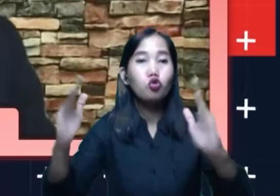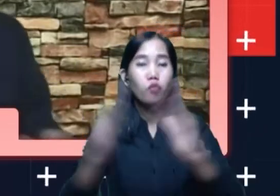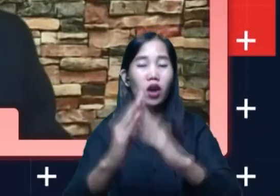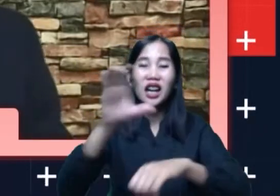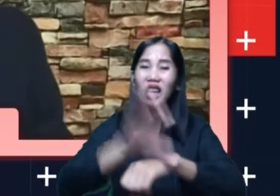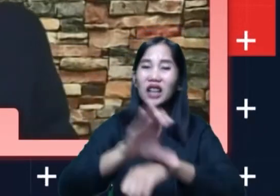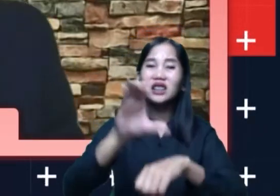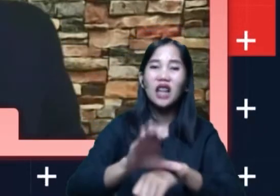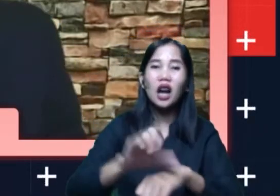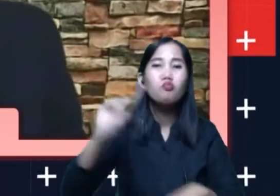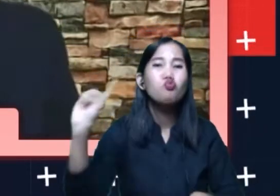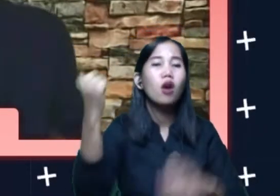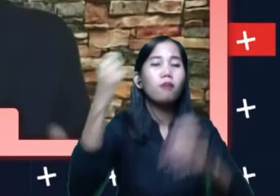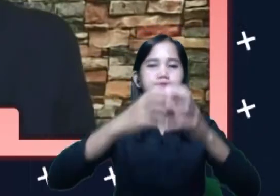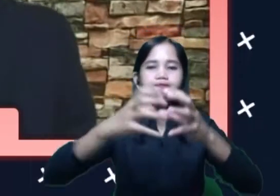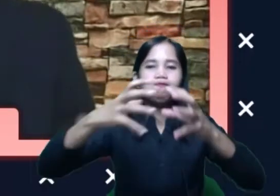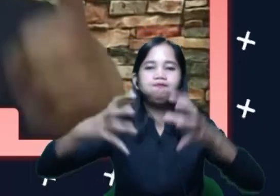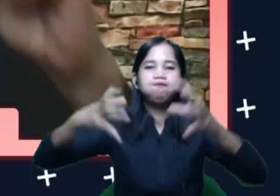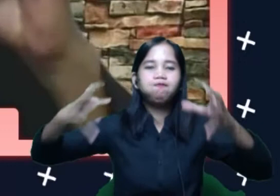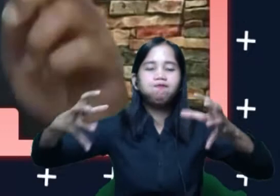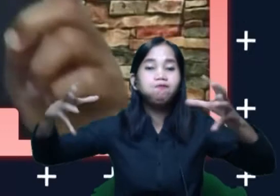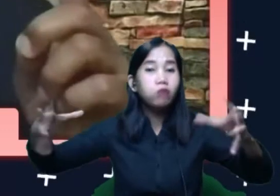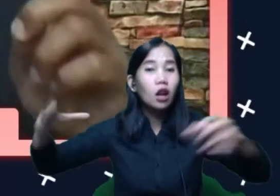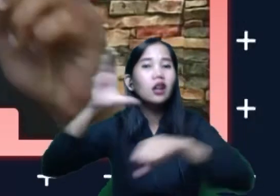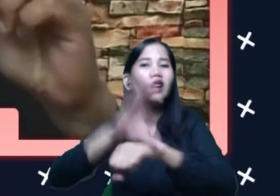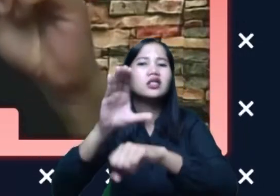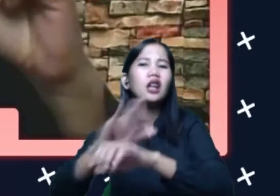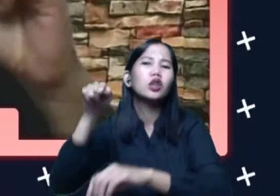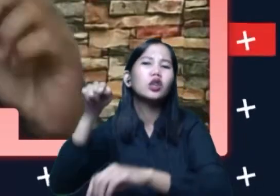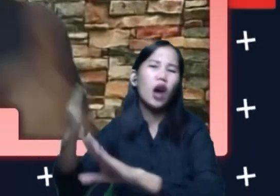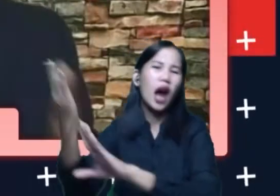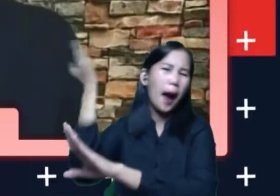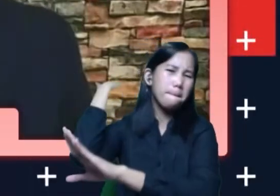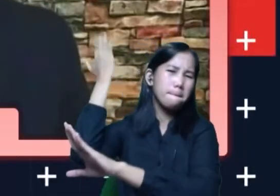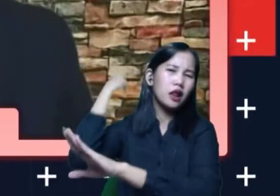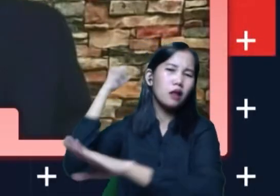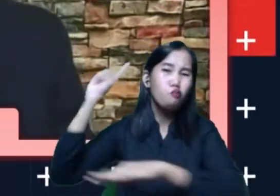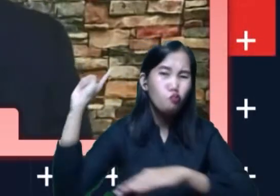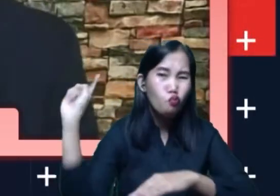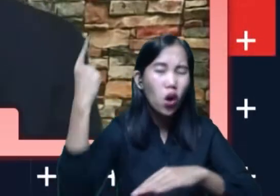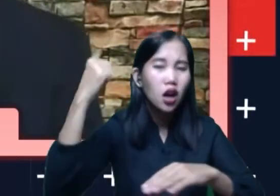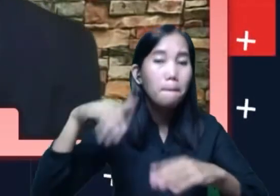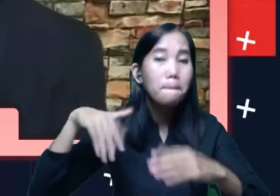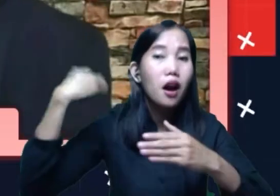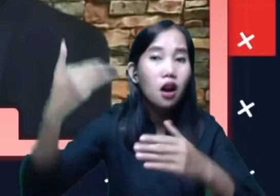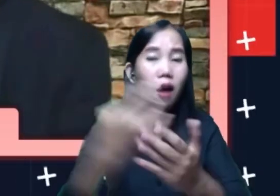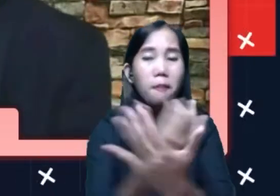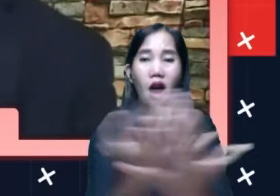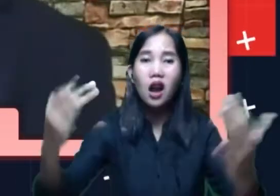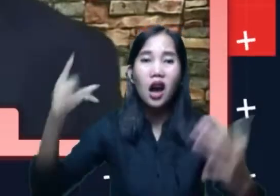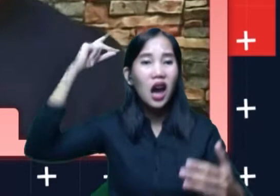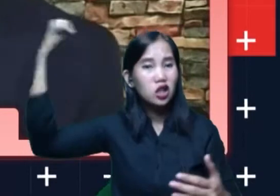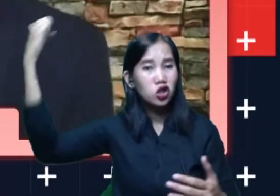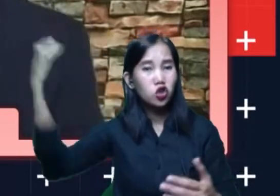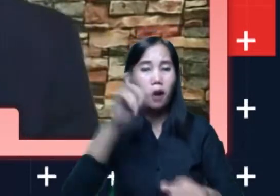gereja yang berkembang itu tidak terpecah. Mengapa? Karena gereja adalah tubuh Kristus. Dia mau berkembang